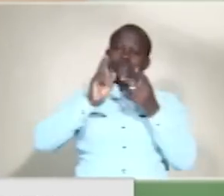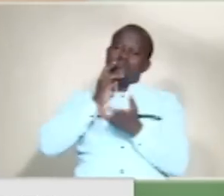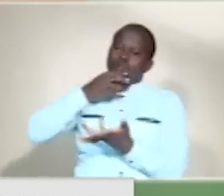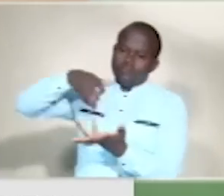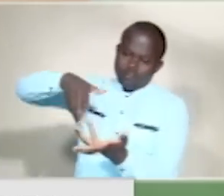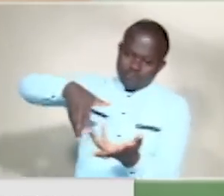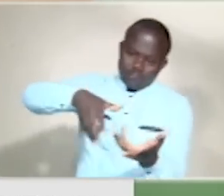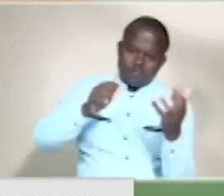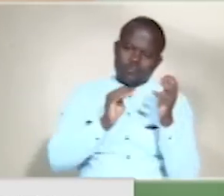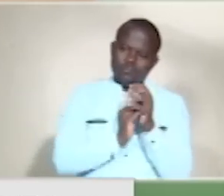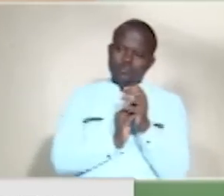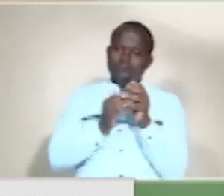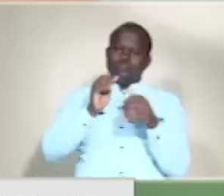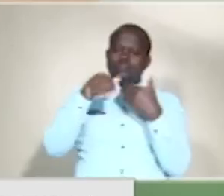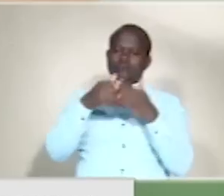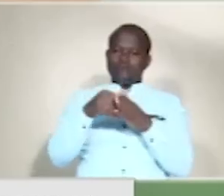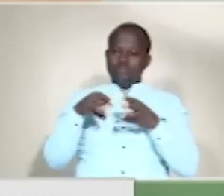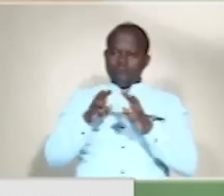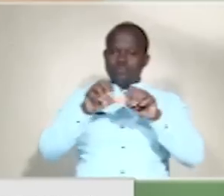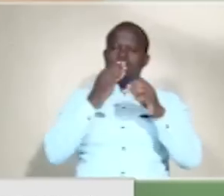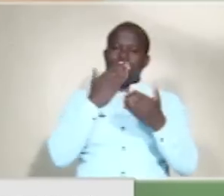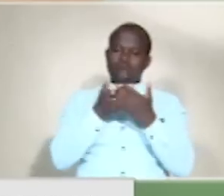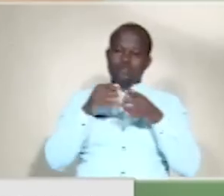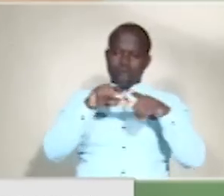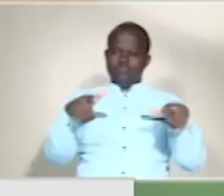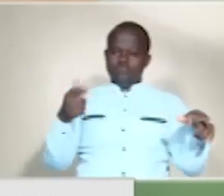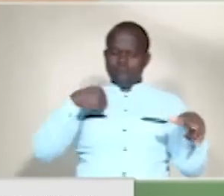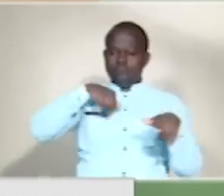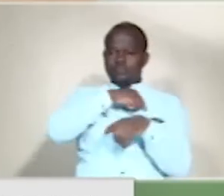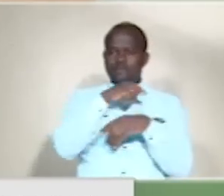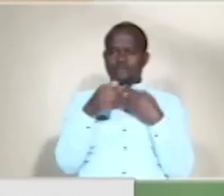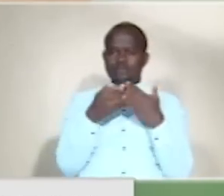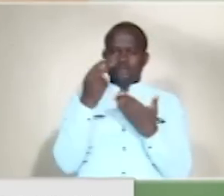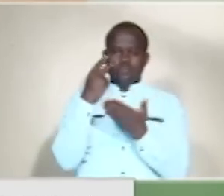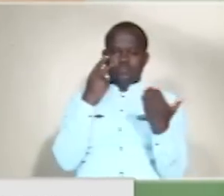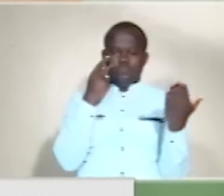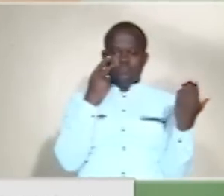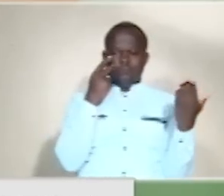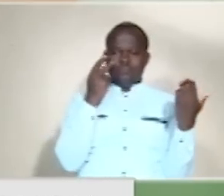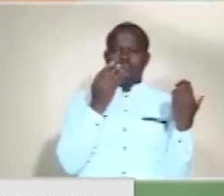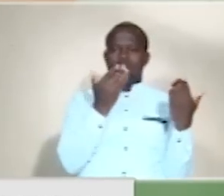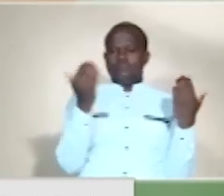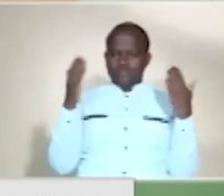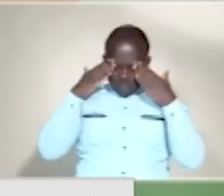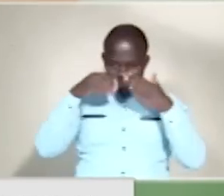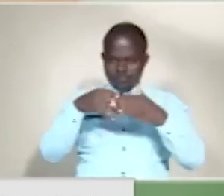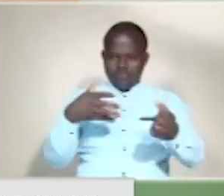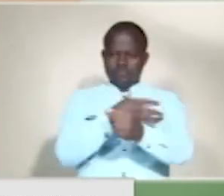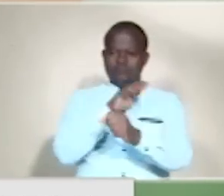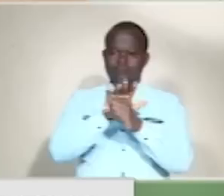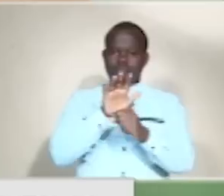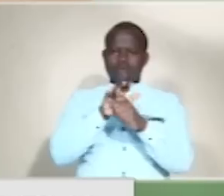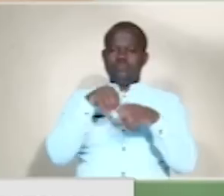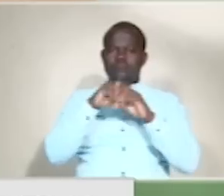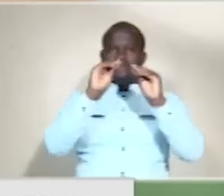imbaraga nyinshi cyane nanone mu buryo bwo gufata neza ubutaka dukoresha amaterase. Twashyize imbaraga nyinshi cyane mu kwigisha abantu uburyo bakoresha